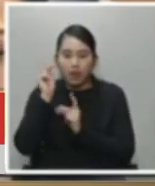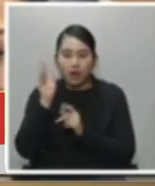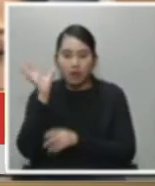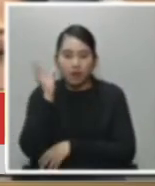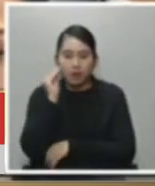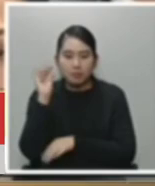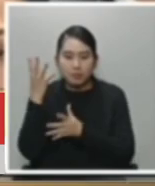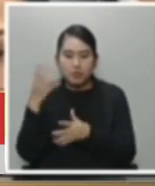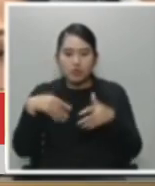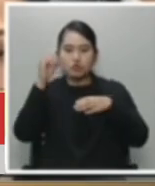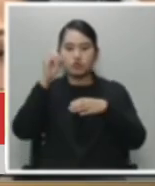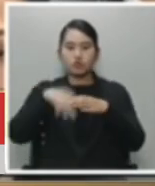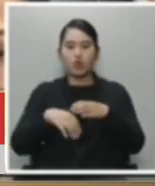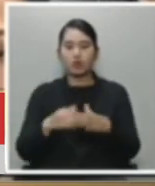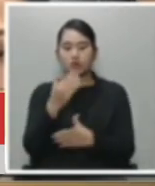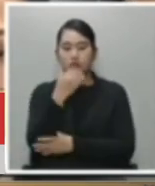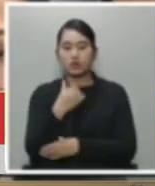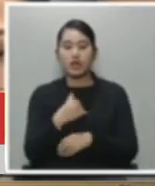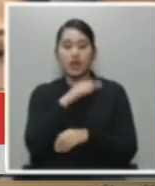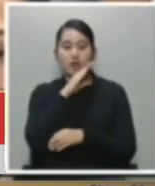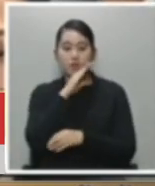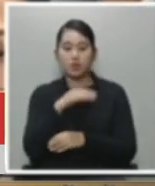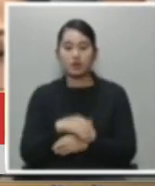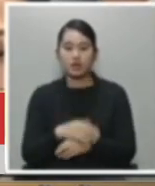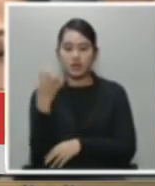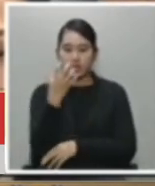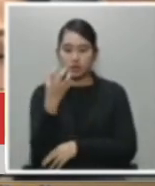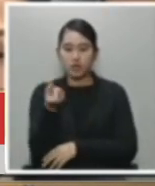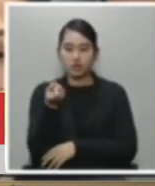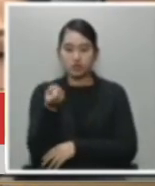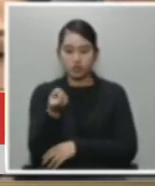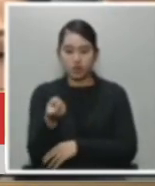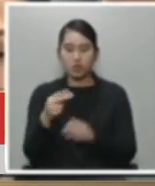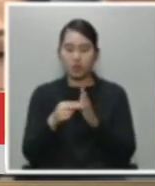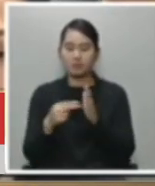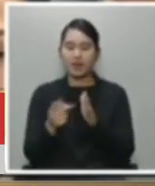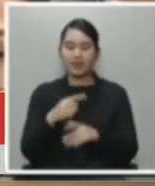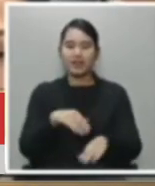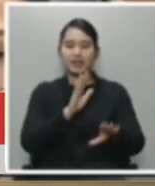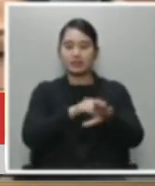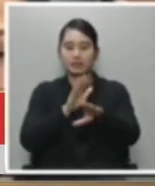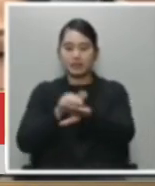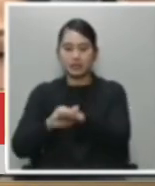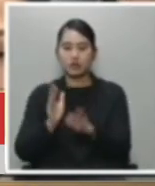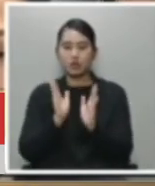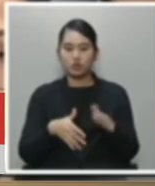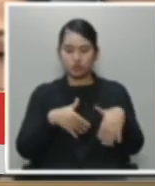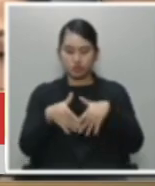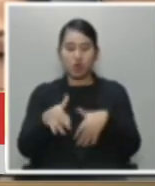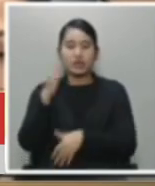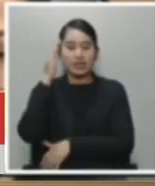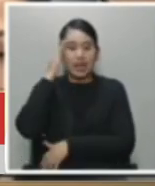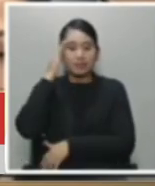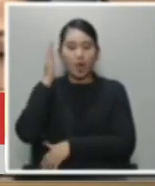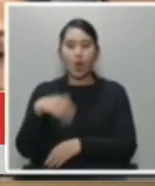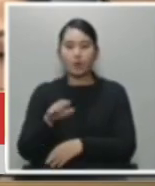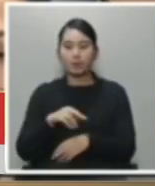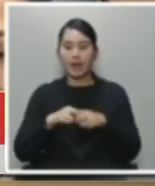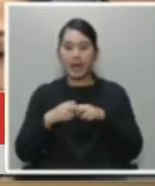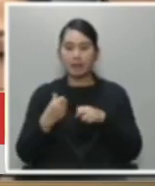ใดถ้ามีการถ่ายทอดนี่จะเป็นการแจ้งข่าวเตือนภัยร้ายให้กับประชาชนได้รับทราบเพื่อป้องกันเหตุร้ายที่